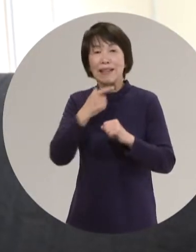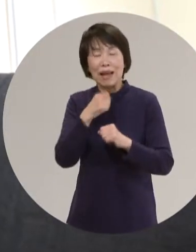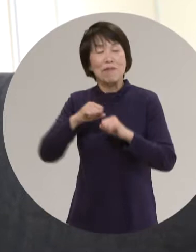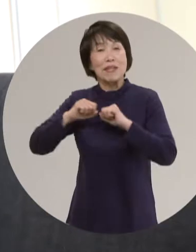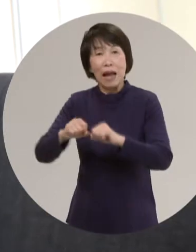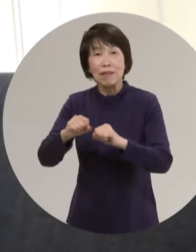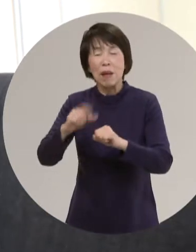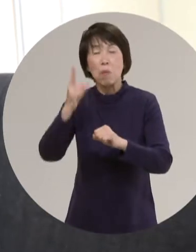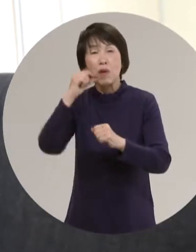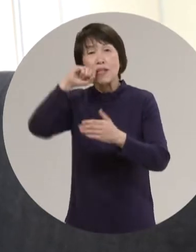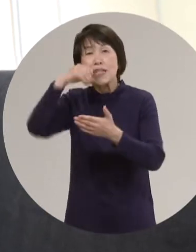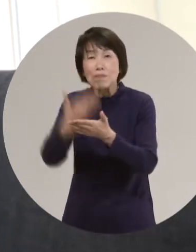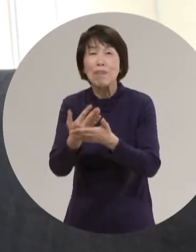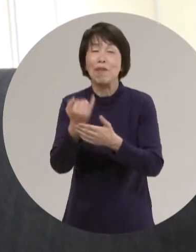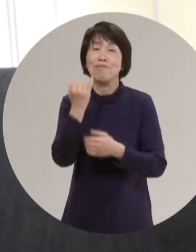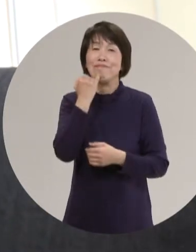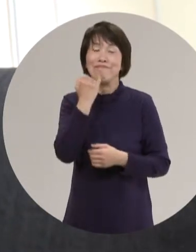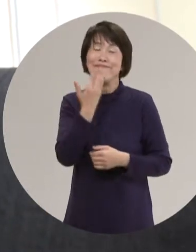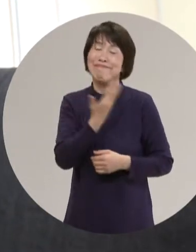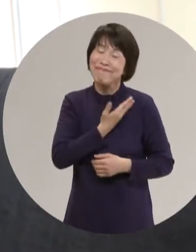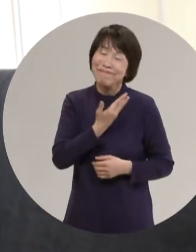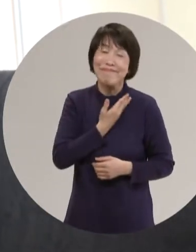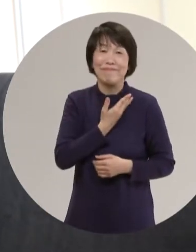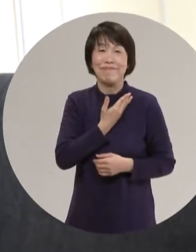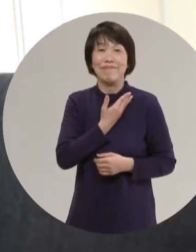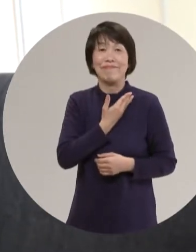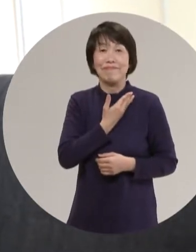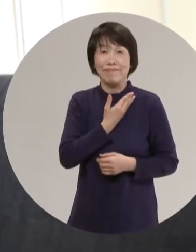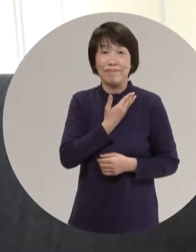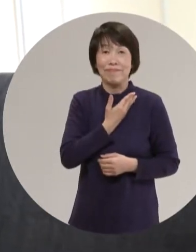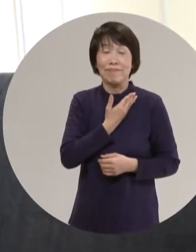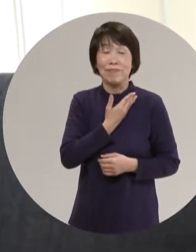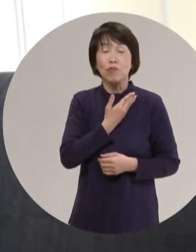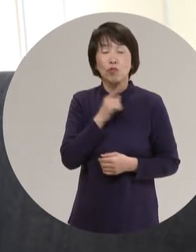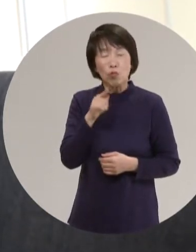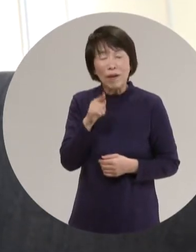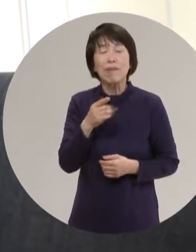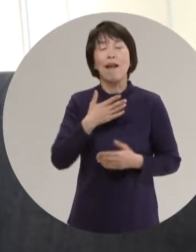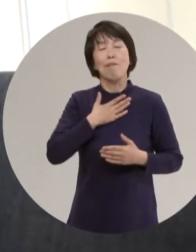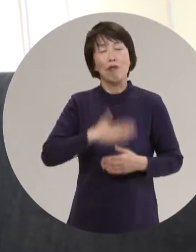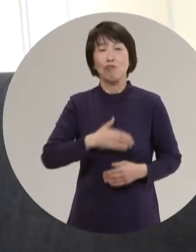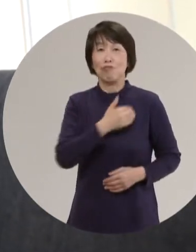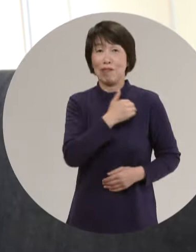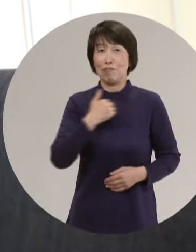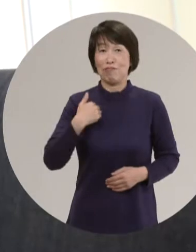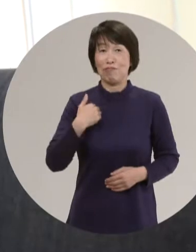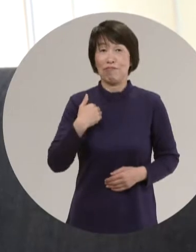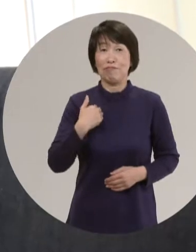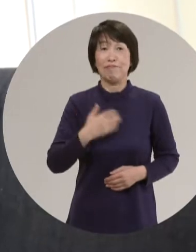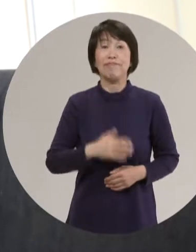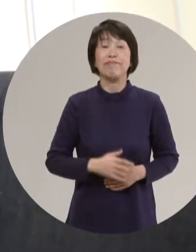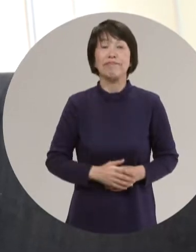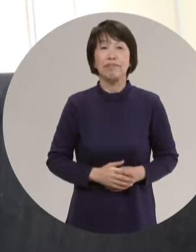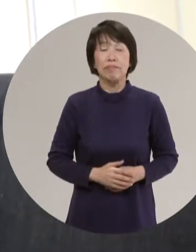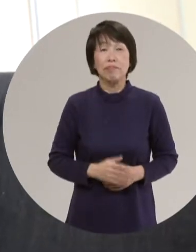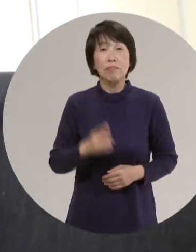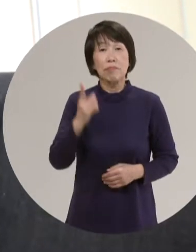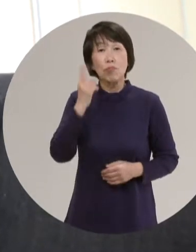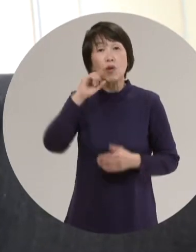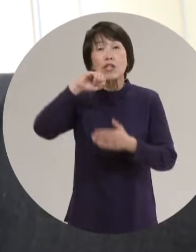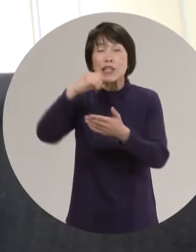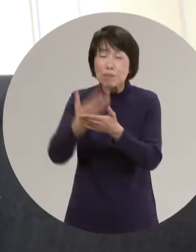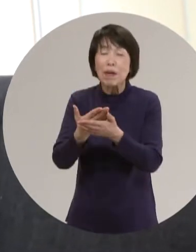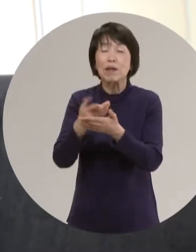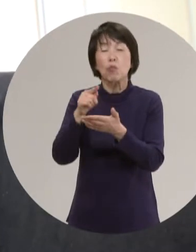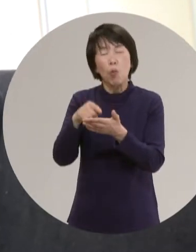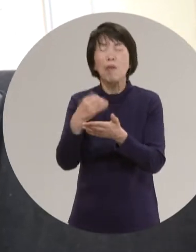敗だったらしょうがないんじゃないですか。なのでもうそこまでやってじゃないと納得できないなと思って、はい、だからこ